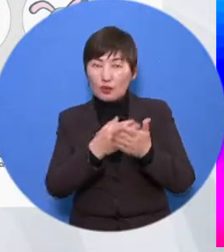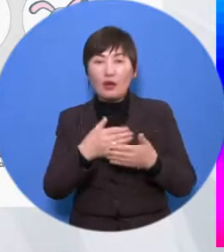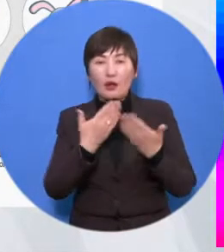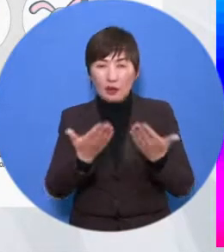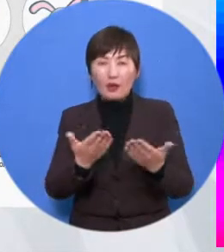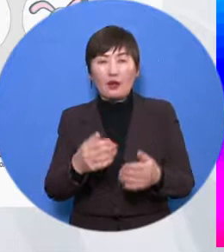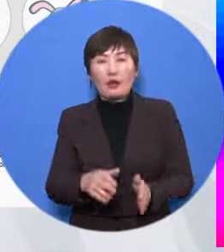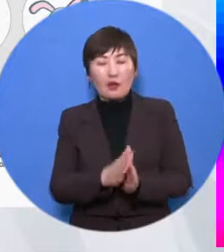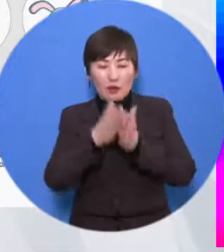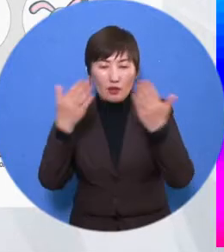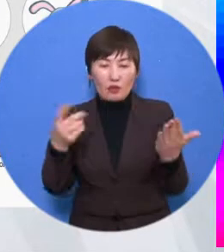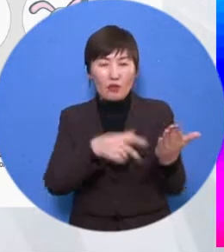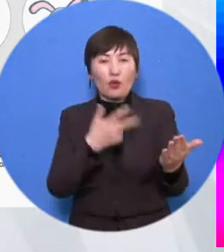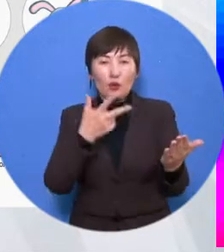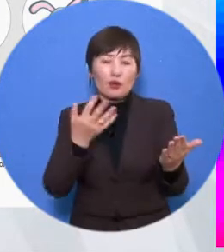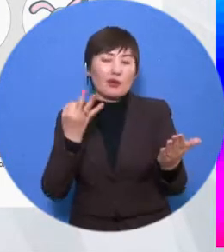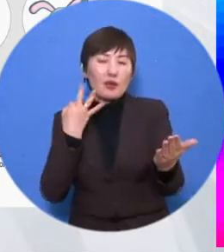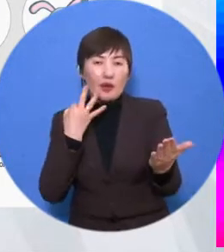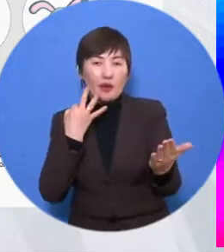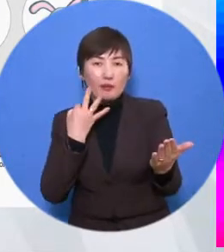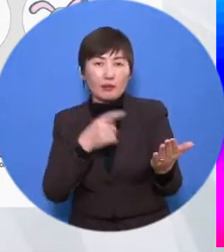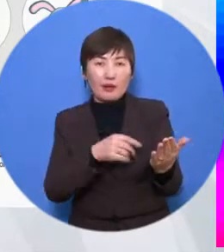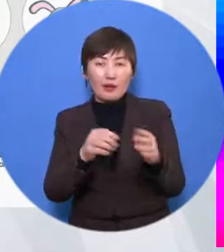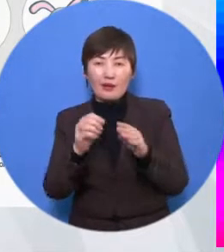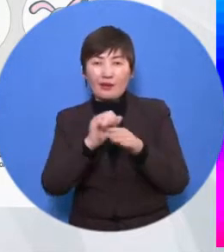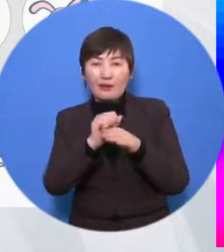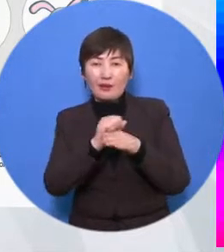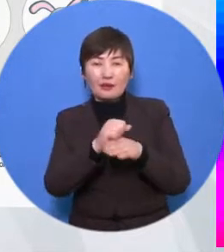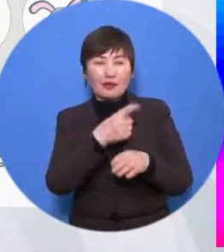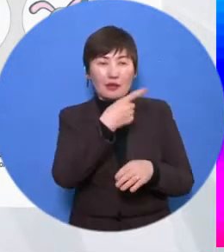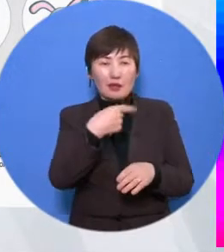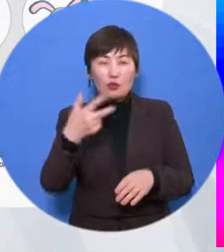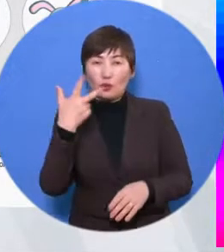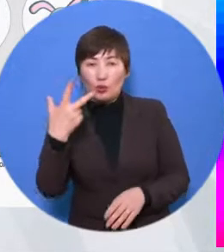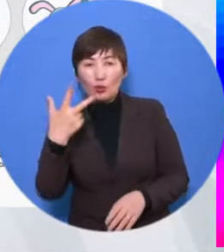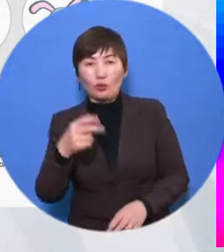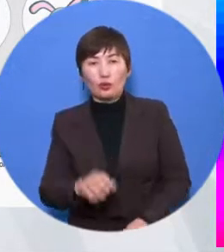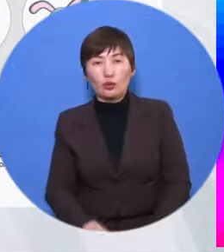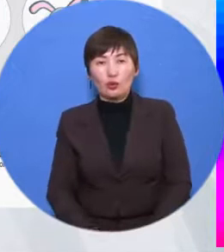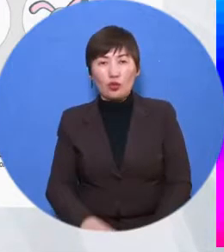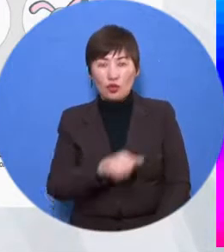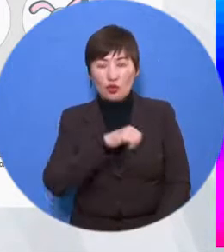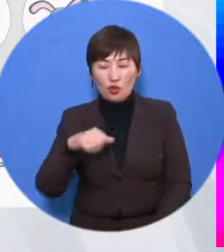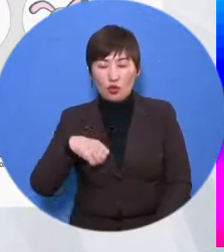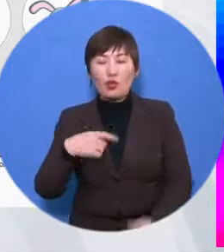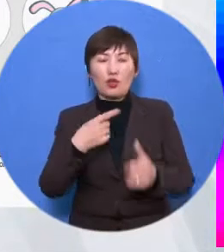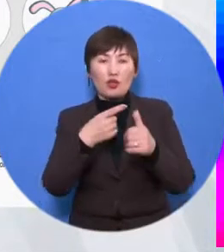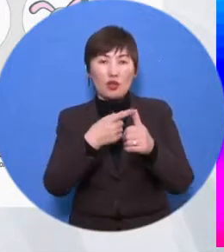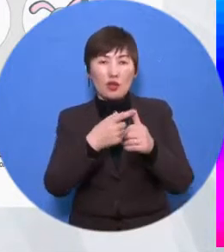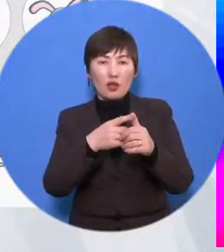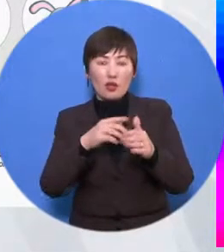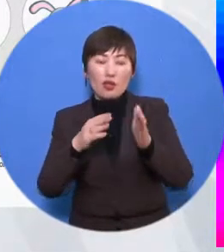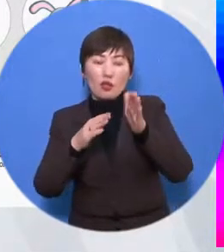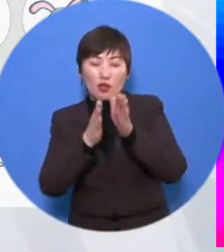За мөн сурах бичгийн 38 дугаар хуудасны дасгал 1-3. За өөрийнхөө нэрийг толин ойлт